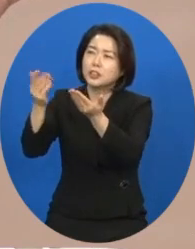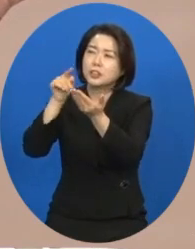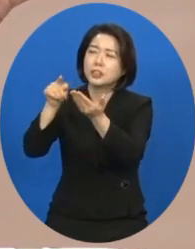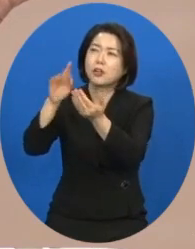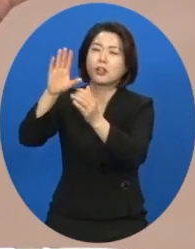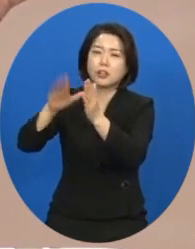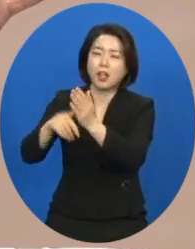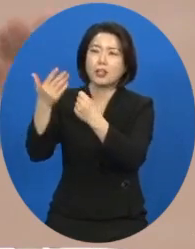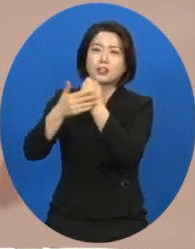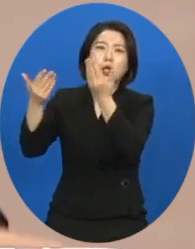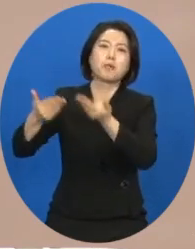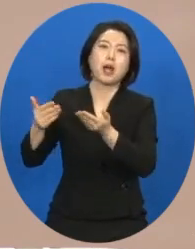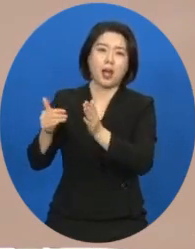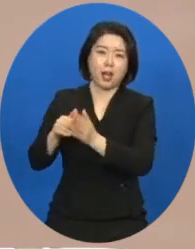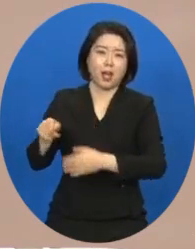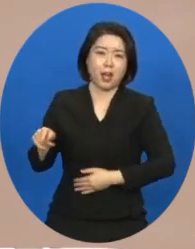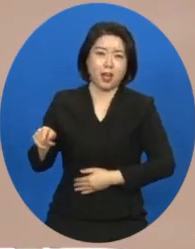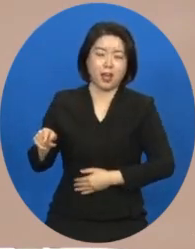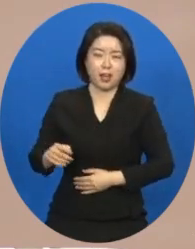거예요.